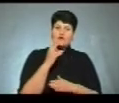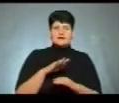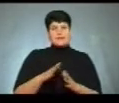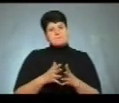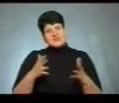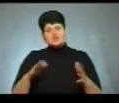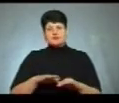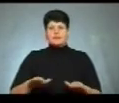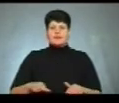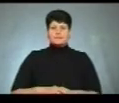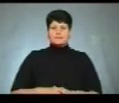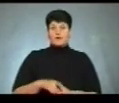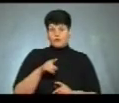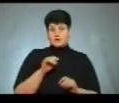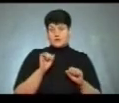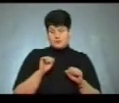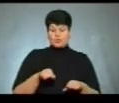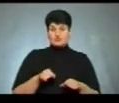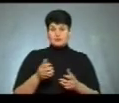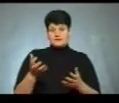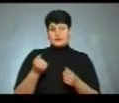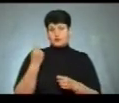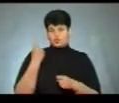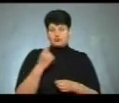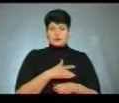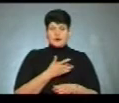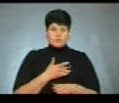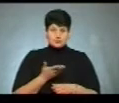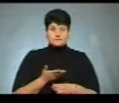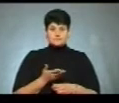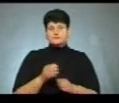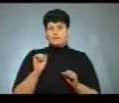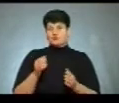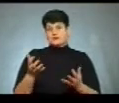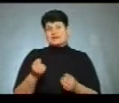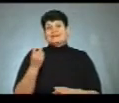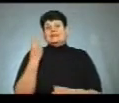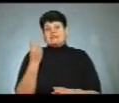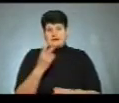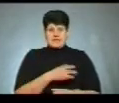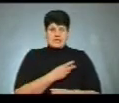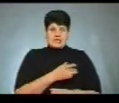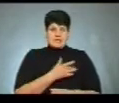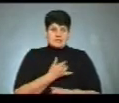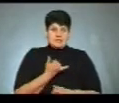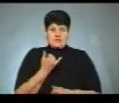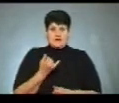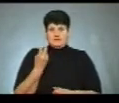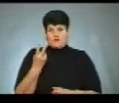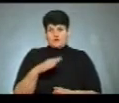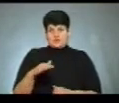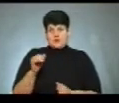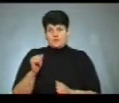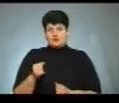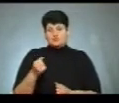більше? Вони можуть наняти одну няню, і можуть наняти дві няні для двох дітей, а можуть одну